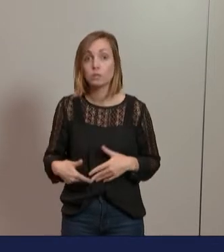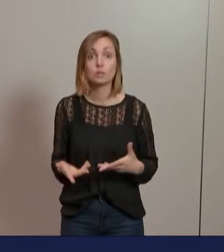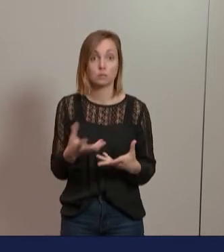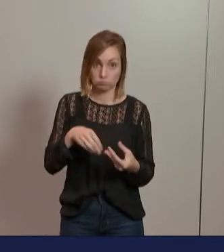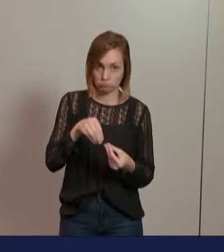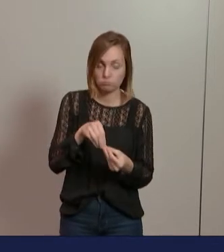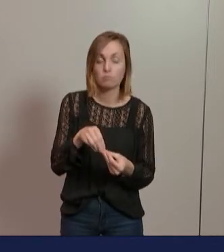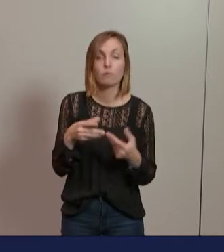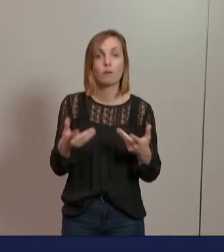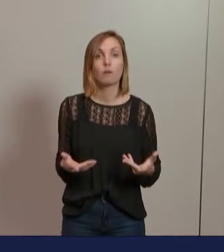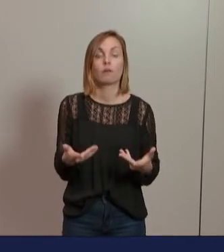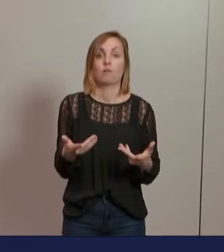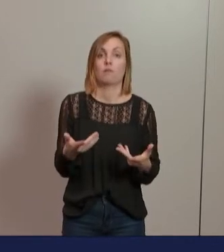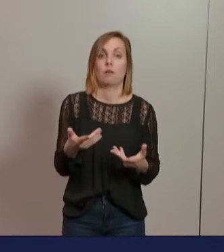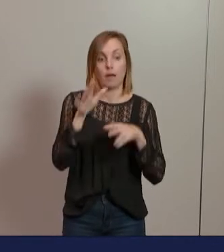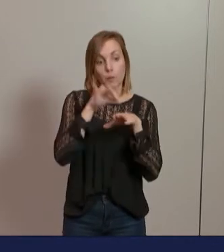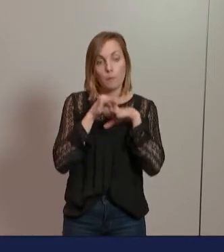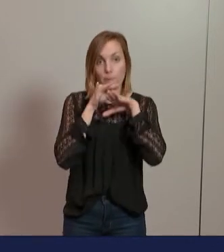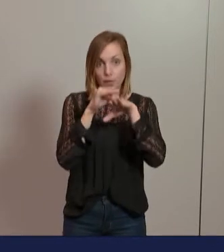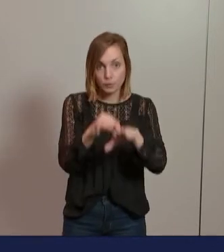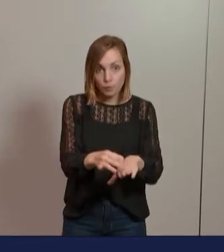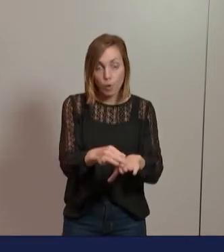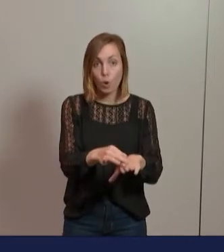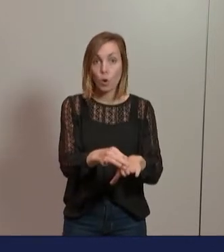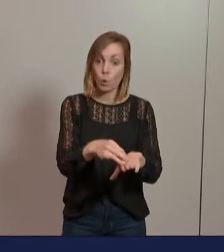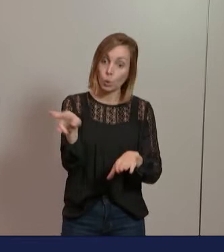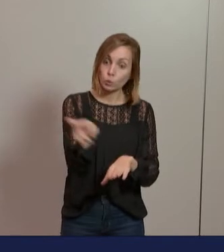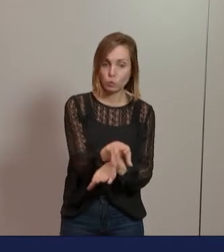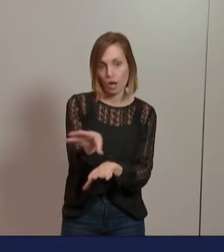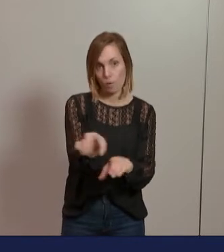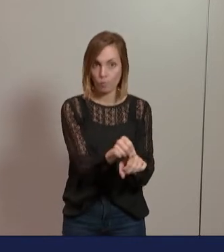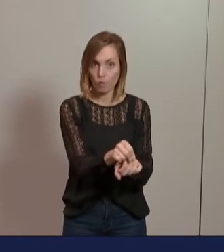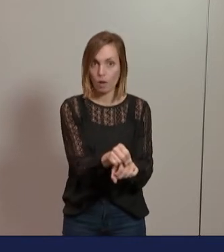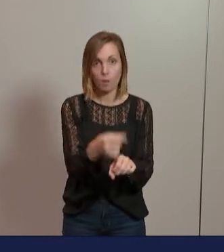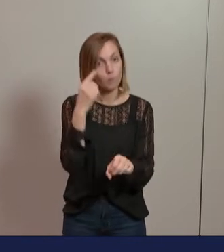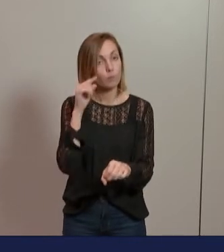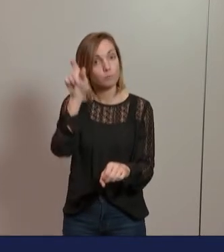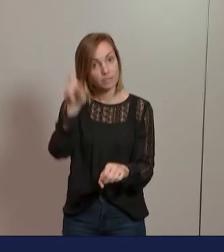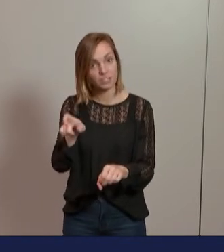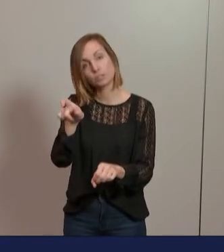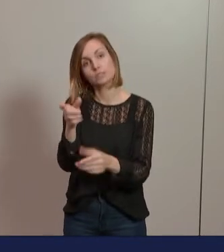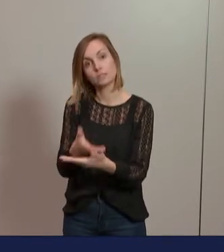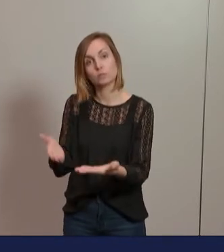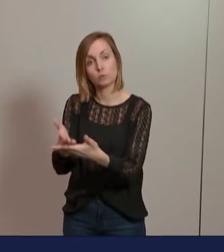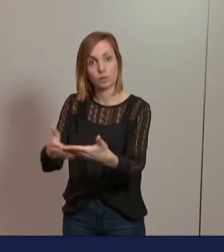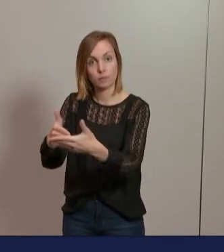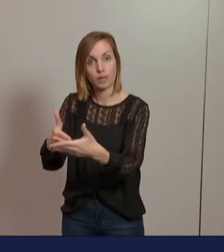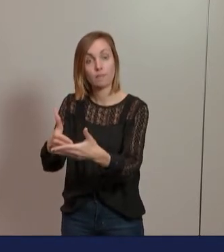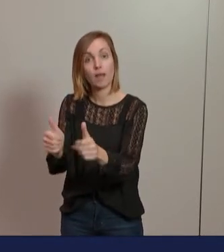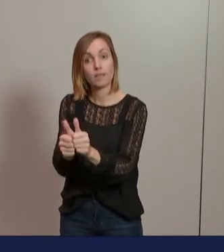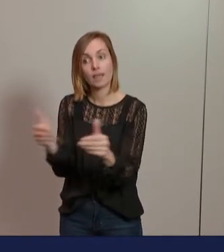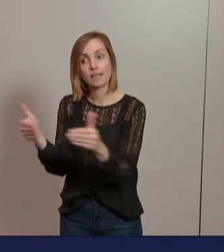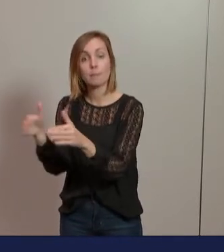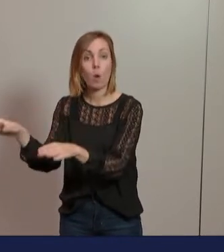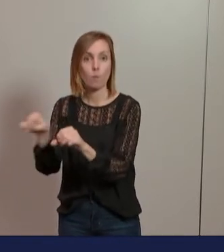et enfin, la poursuite d'un accompagnement au retour à l'emploi pour un agent avec l'organisme Cap Emploi.